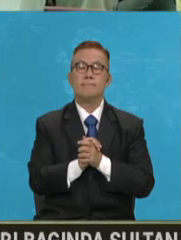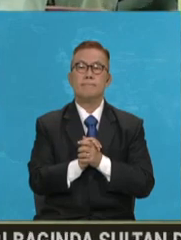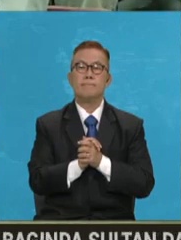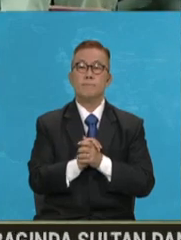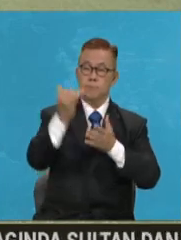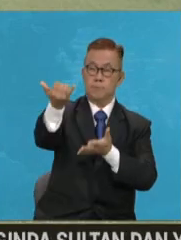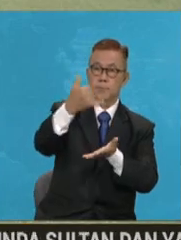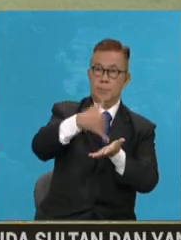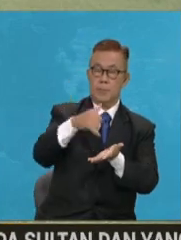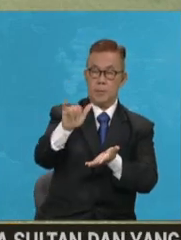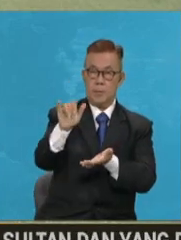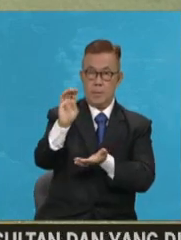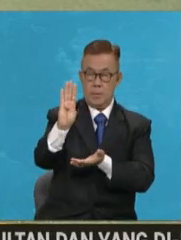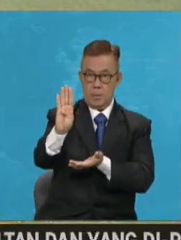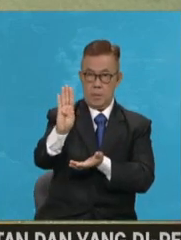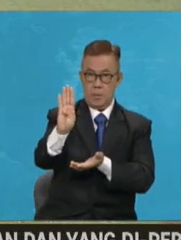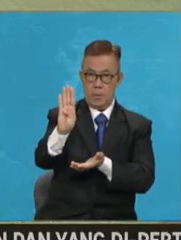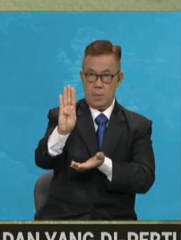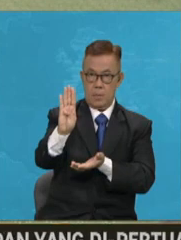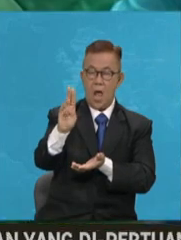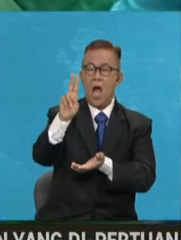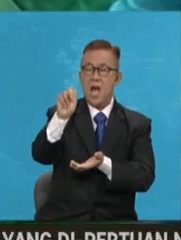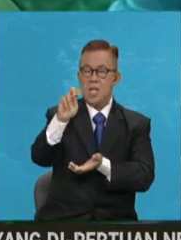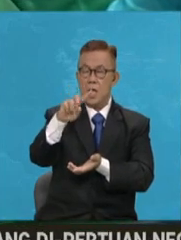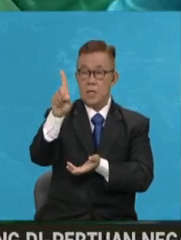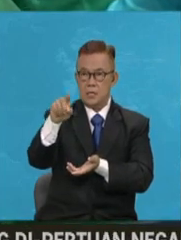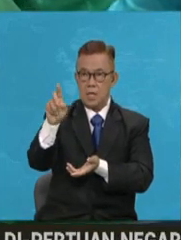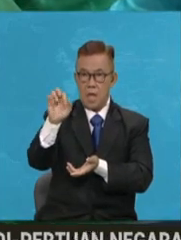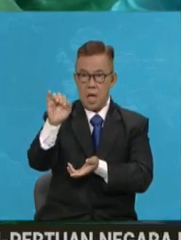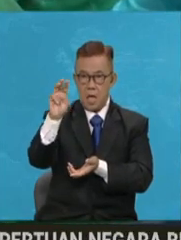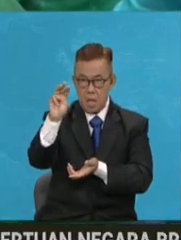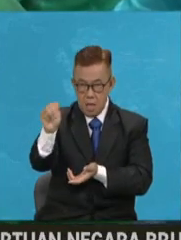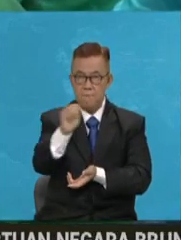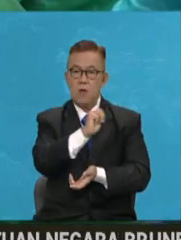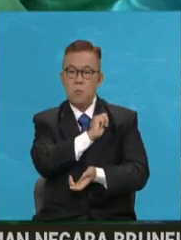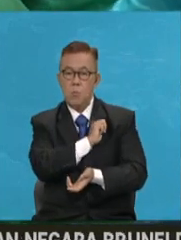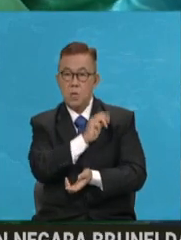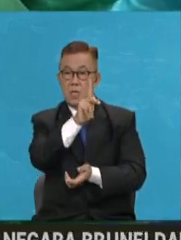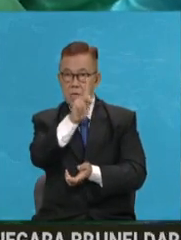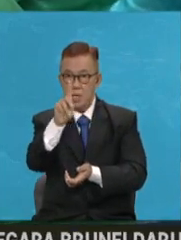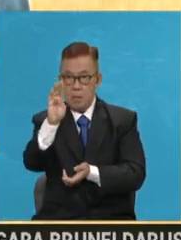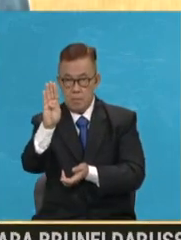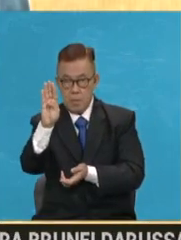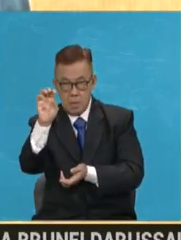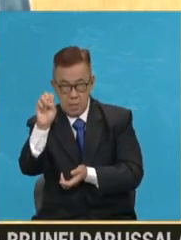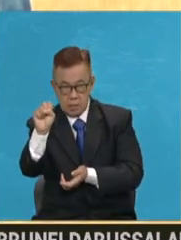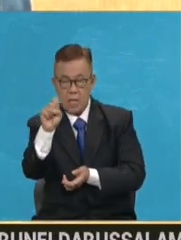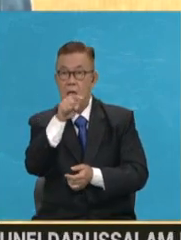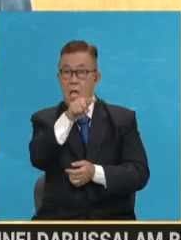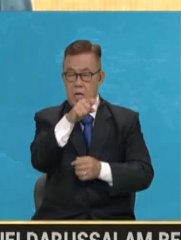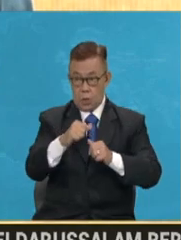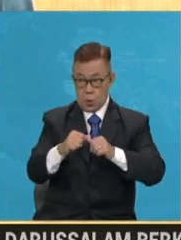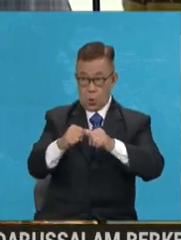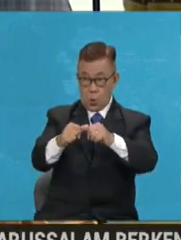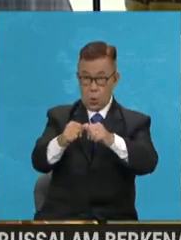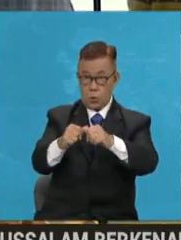Allah hadir yang terhormat Datuk Sri Setia Awang Haji Nazmi bin Haji Muhammad menteri kebudayaan beliau dan sukan majelis Diteruskan